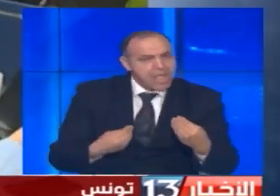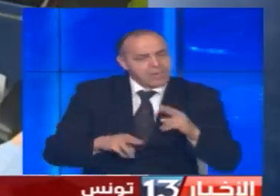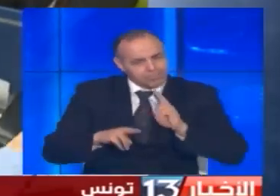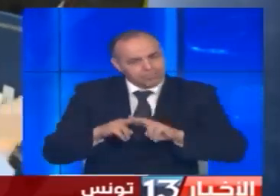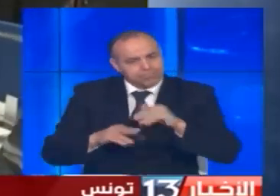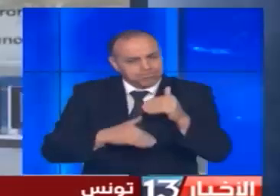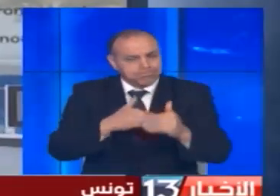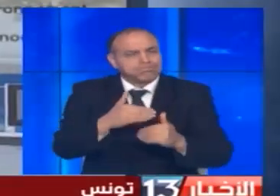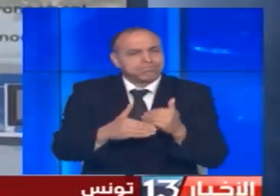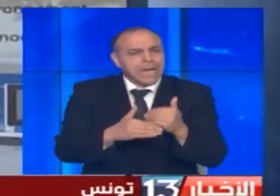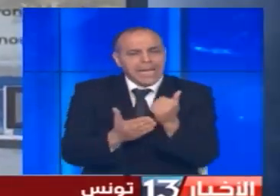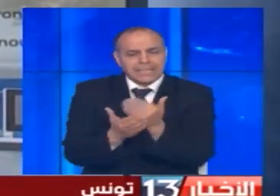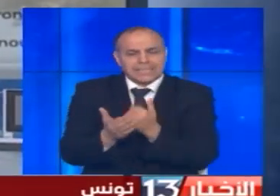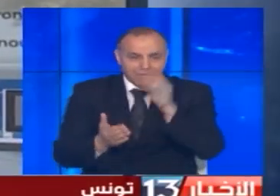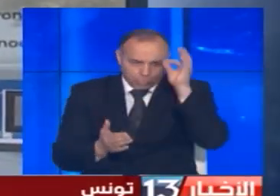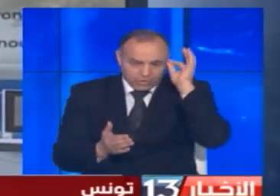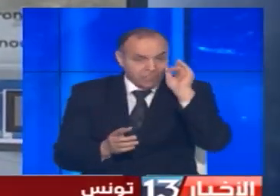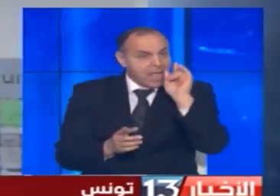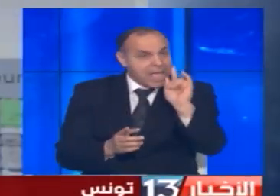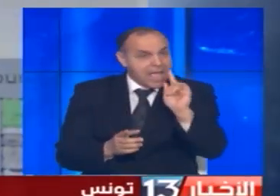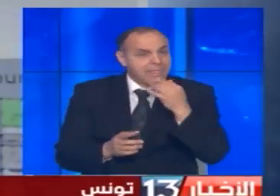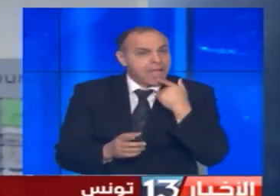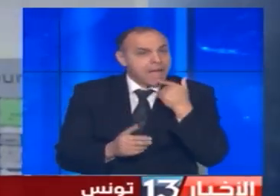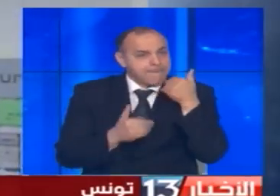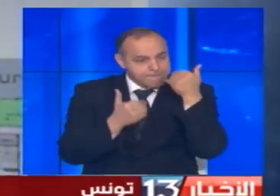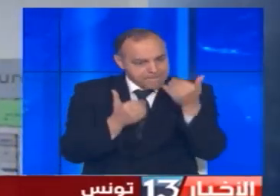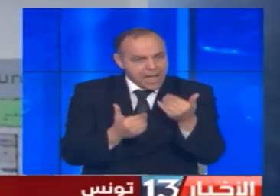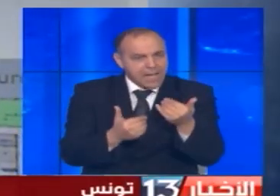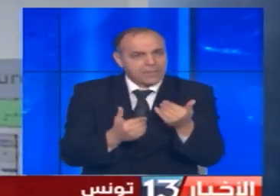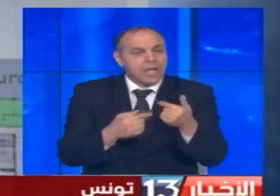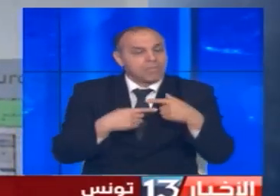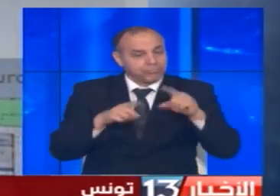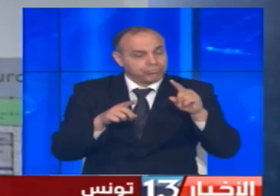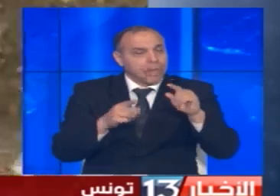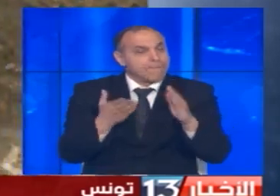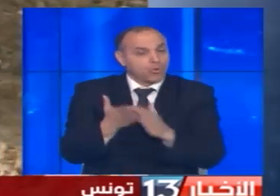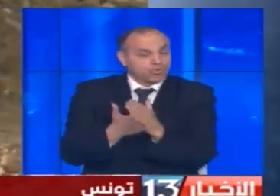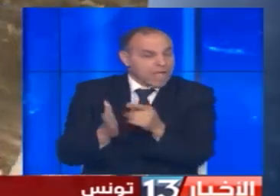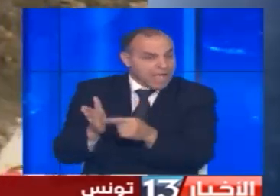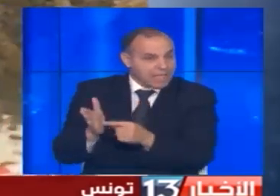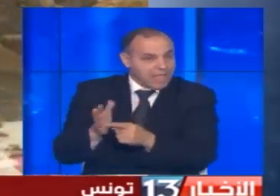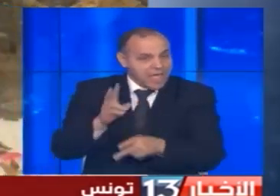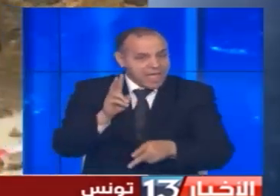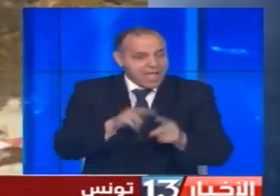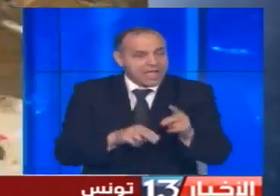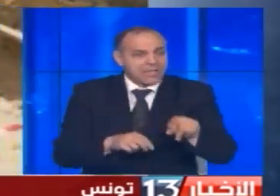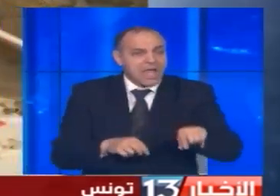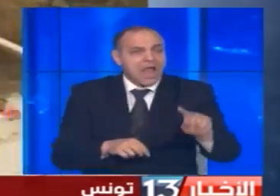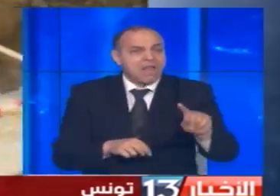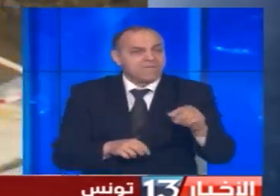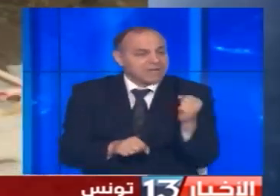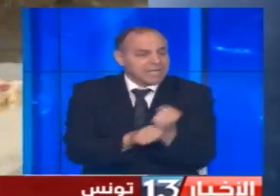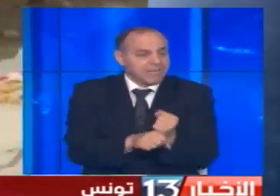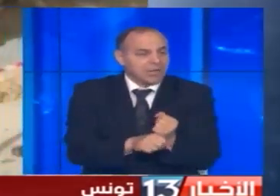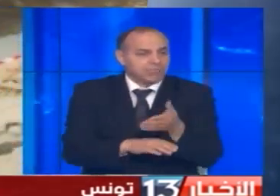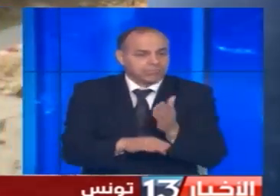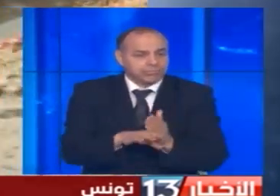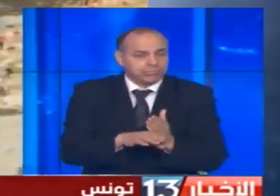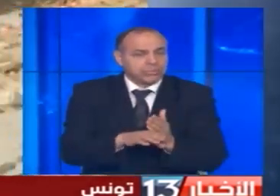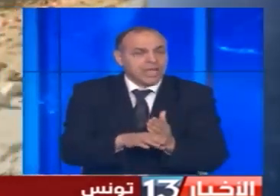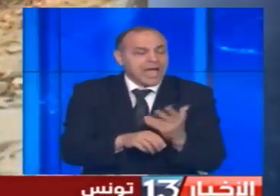لتحسن الوضع الاقتصادي، هذا وسيوفر هذا المشروع أكثر من 1000 موطن شغل على